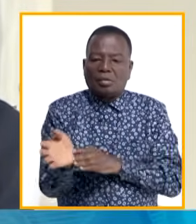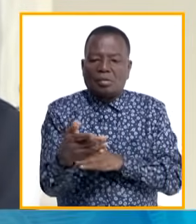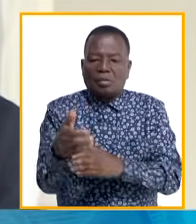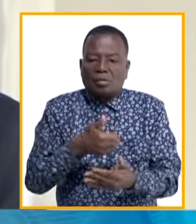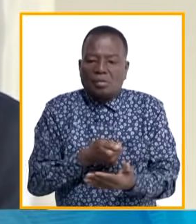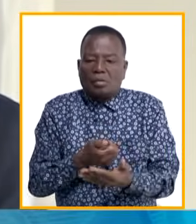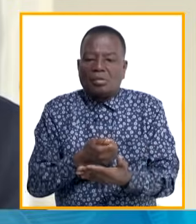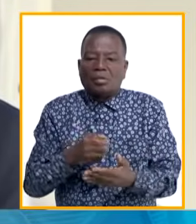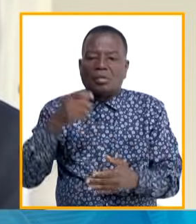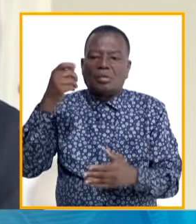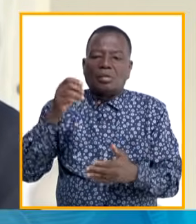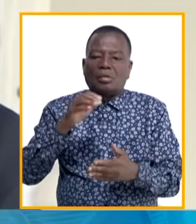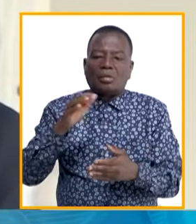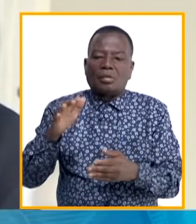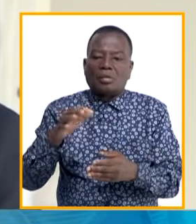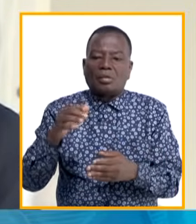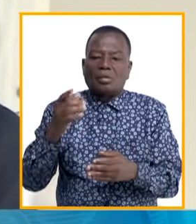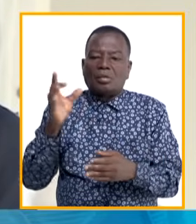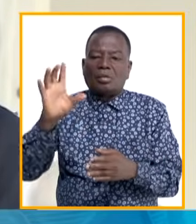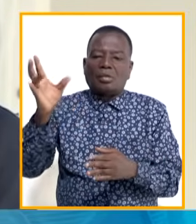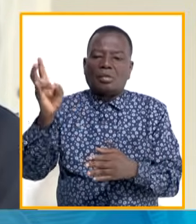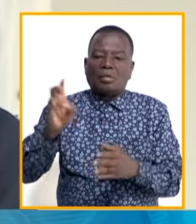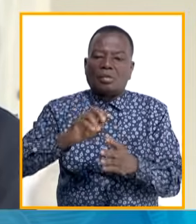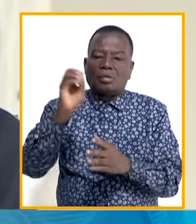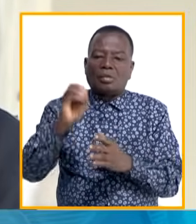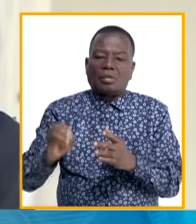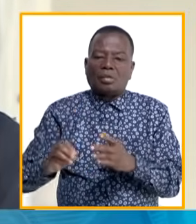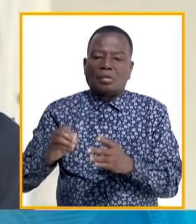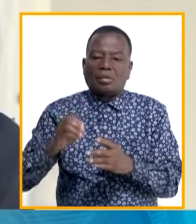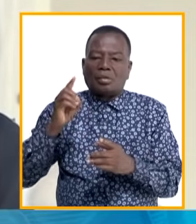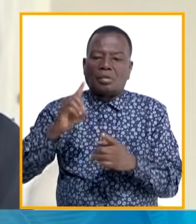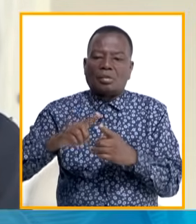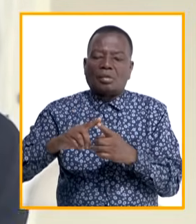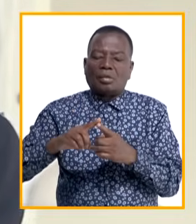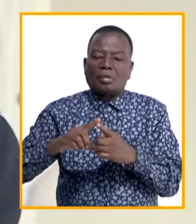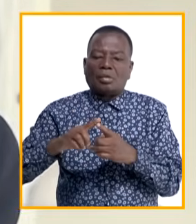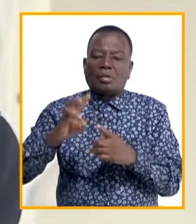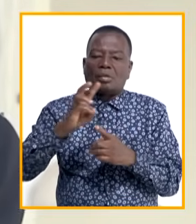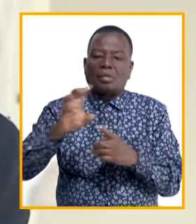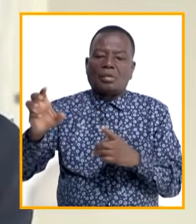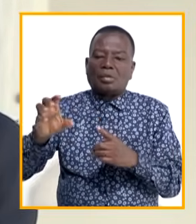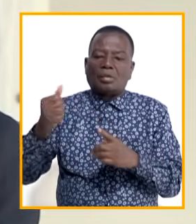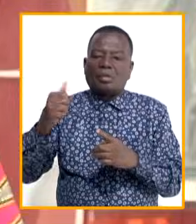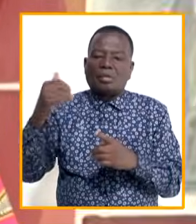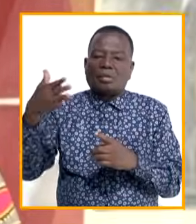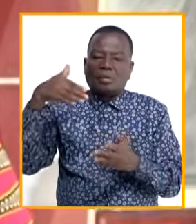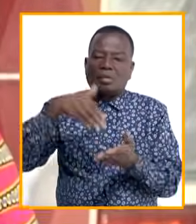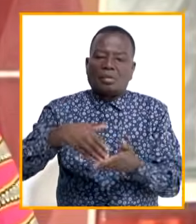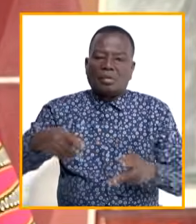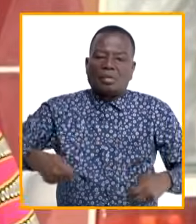cumulée ne couvre que 17% des besoins estimés à 615 000 tonnes par